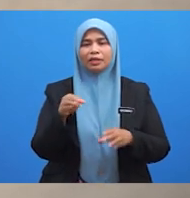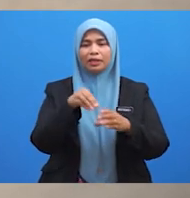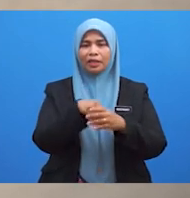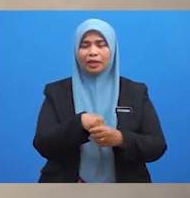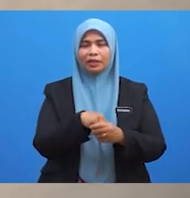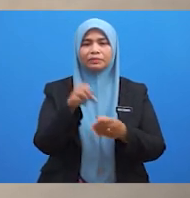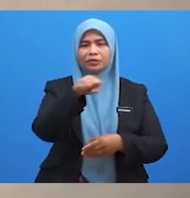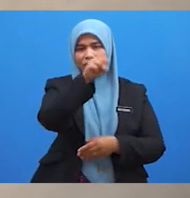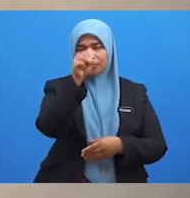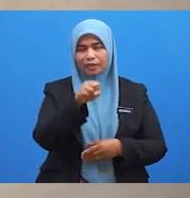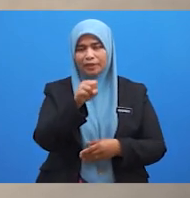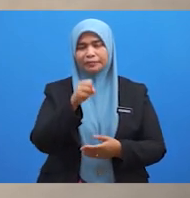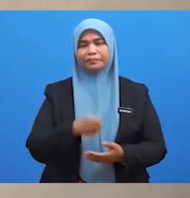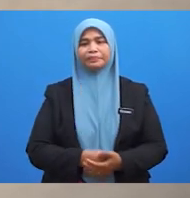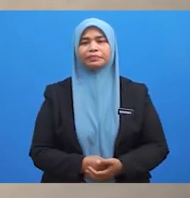dalam soalan.